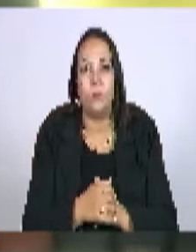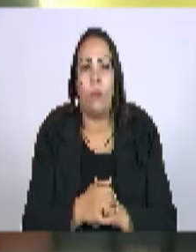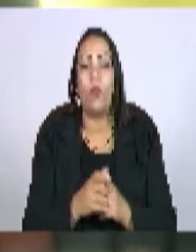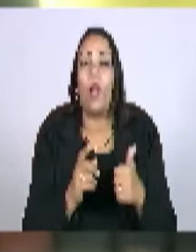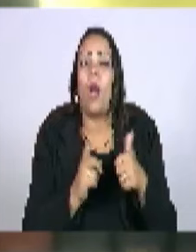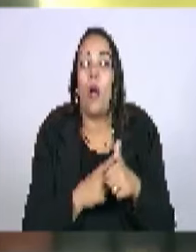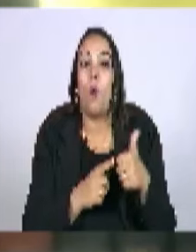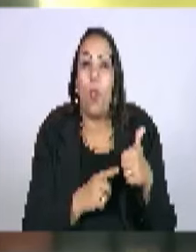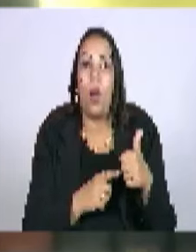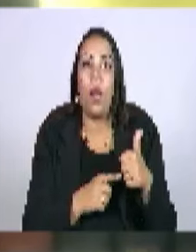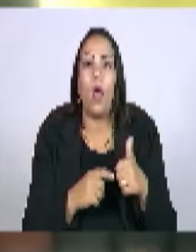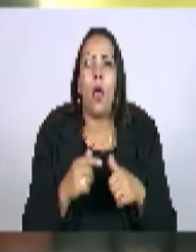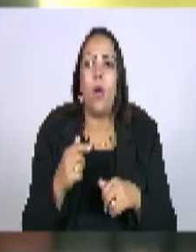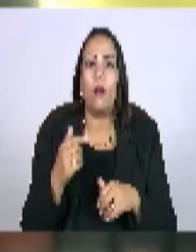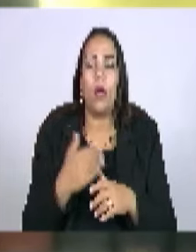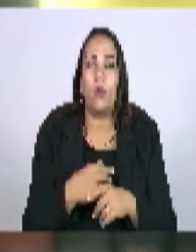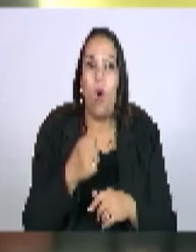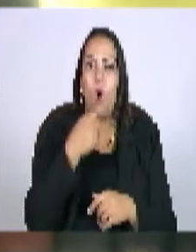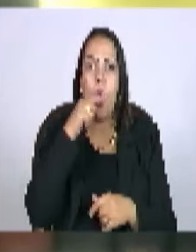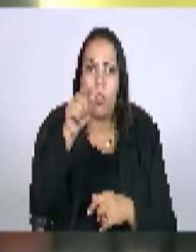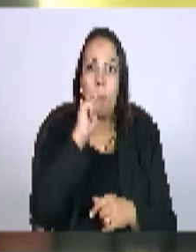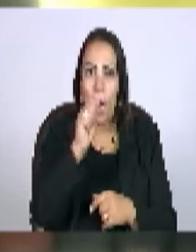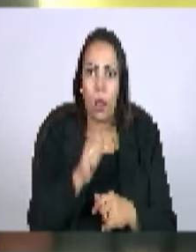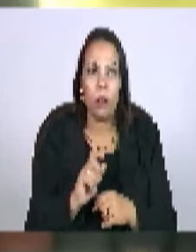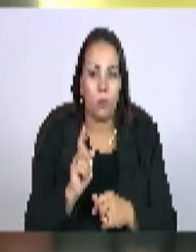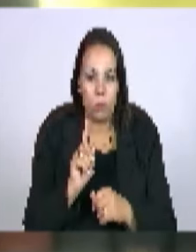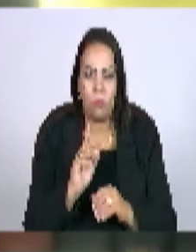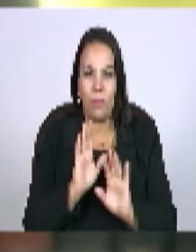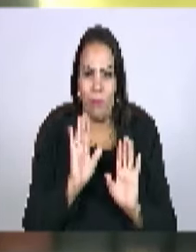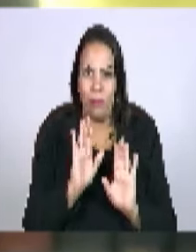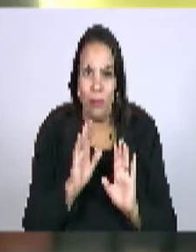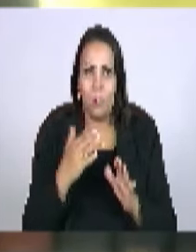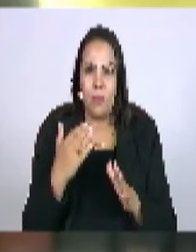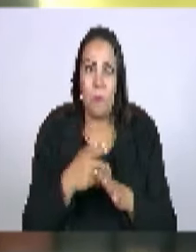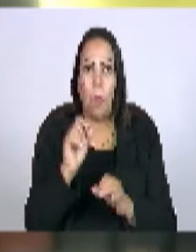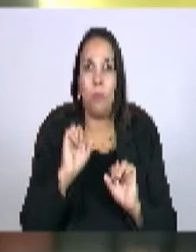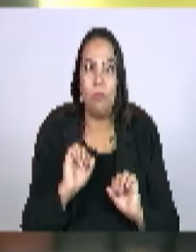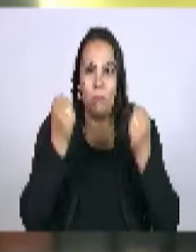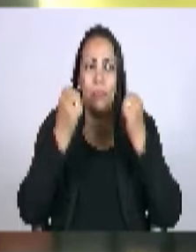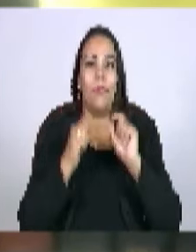اول حاجه بلاش ان انا اكلمه ان انت بخيل عشان ماستف